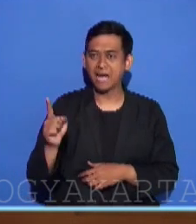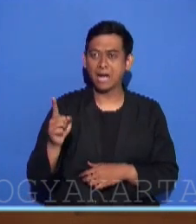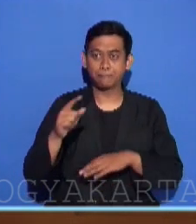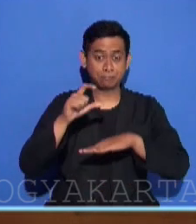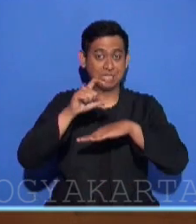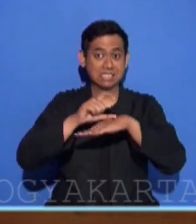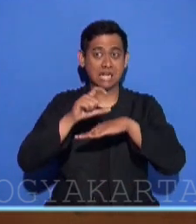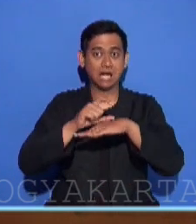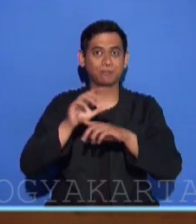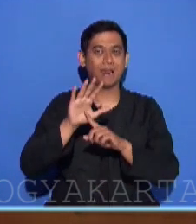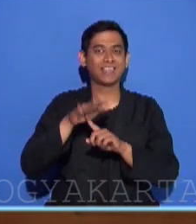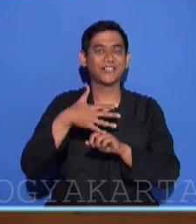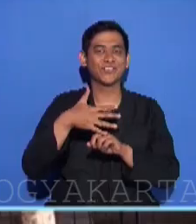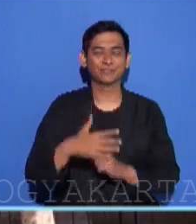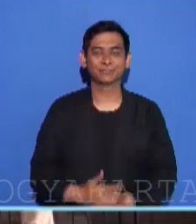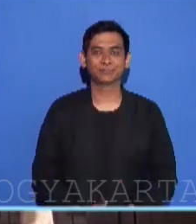utawijid